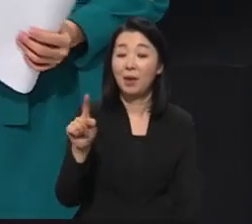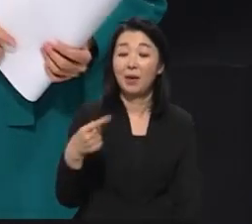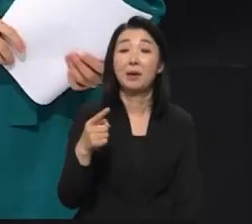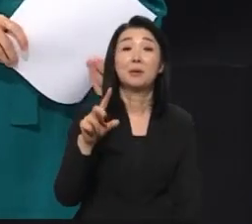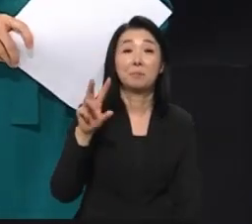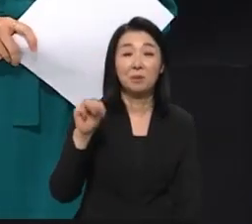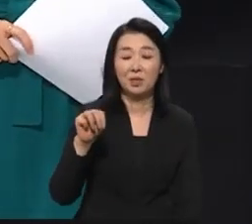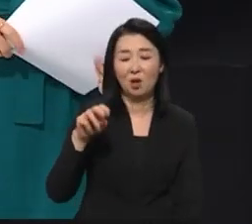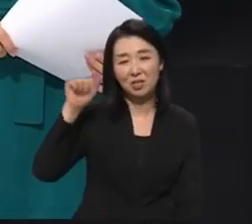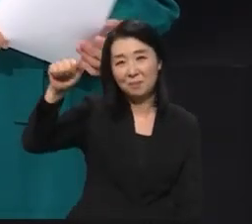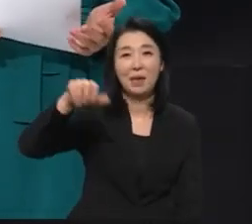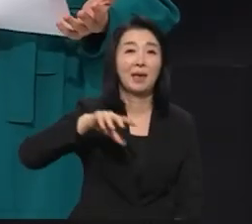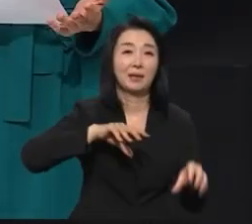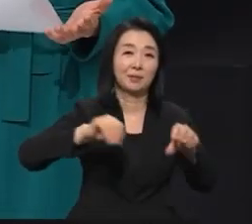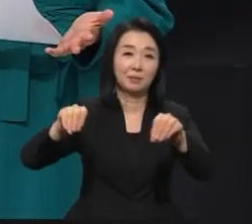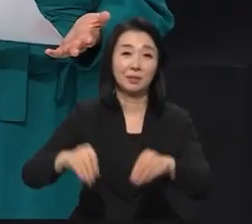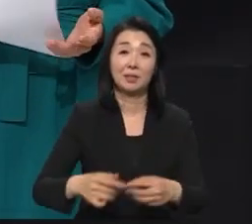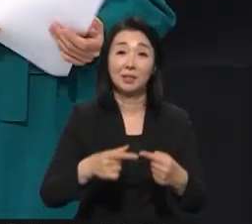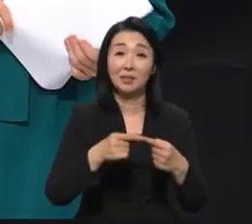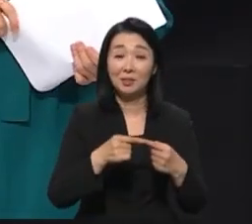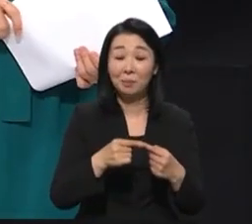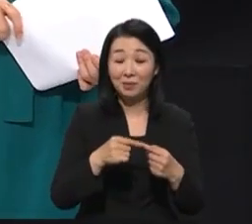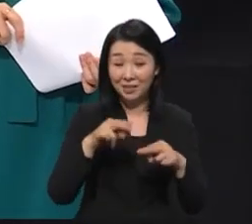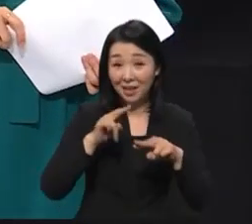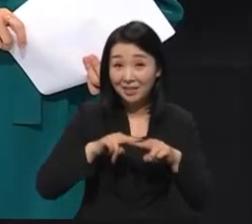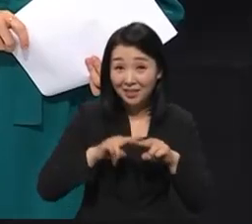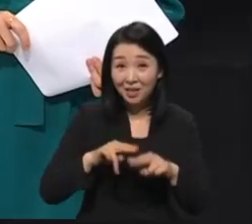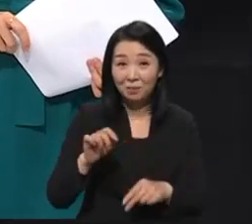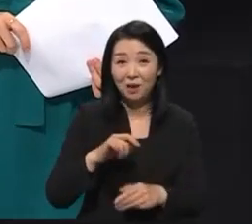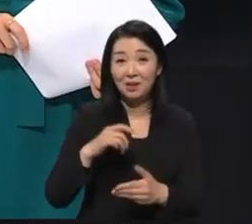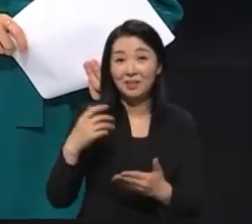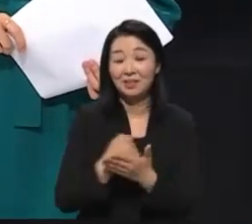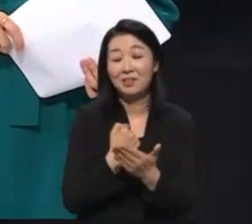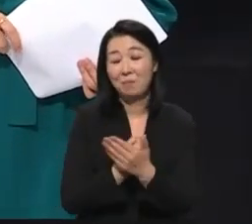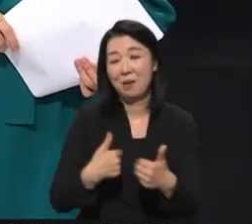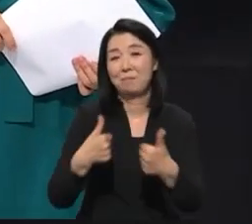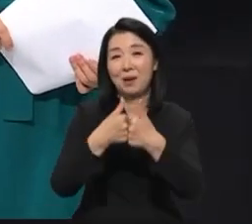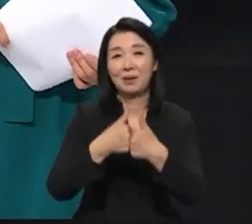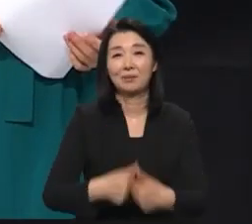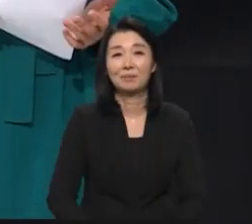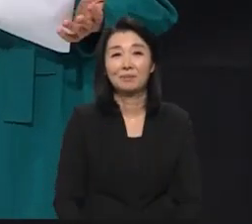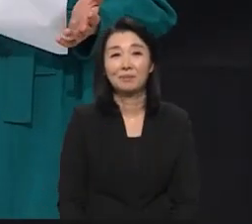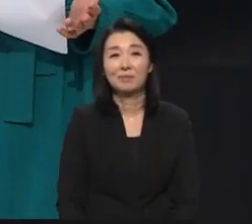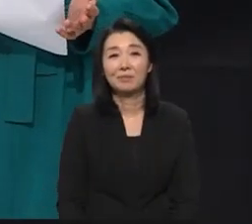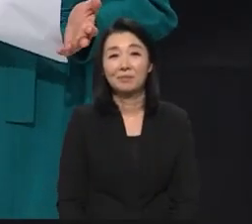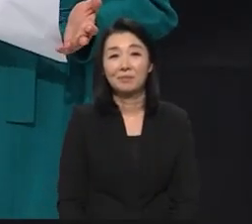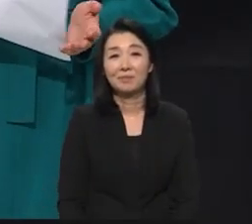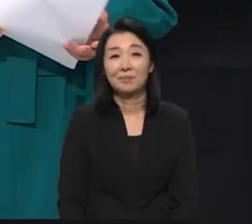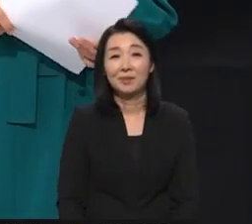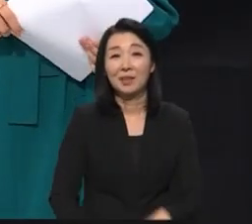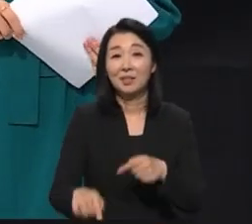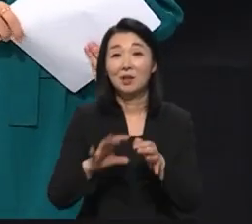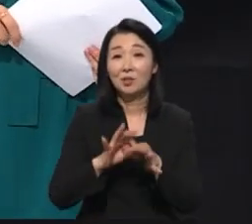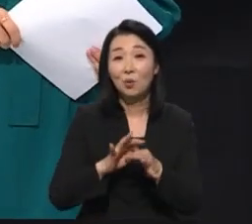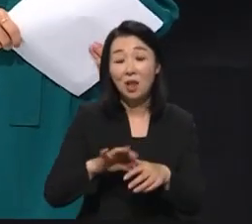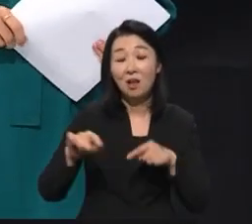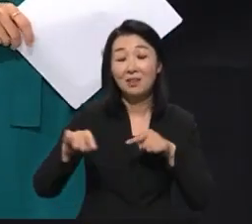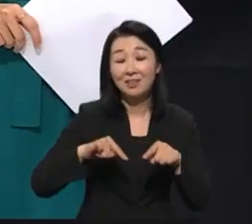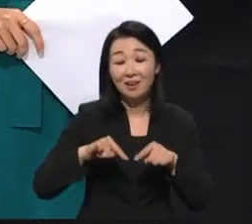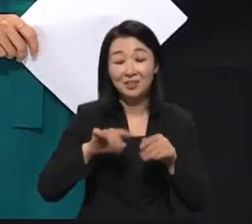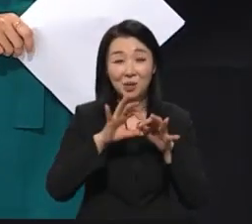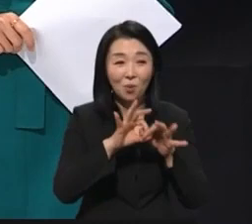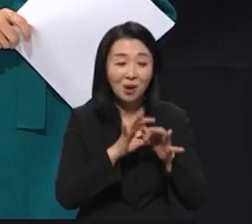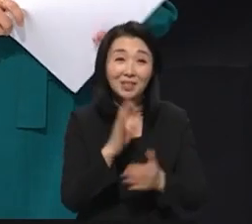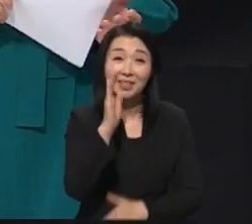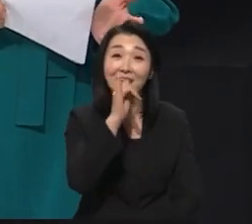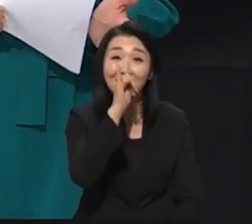지표의 금지입니다 첫 번째 소식의 혜택은 득점왕 맞대결입니다 정치인 해시태그 정치권 이야기를